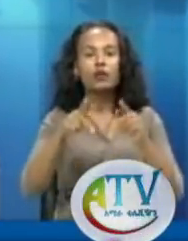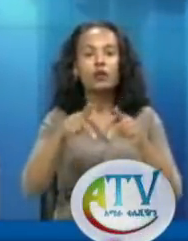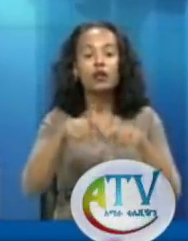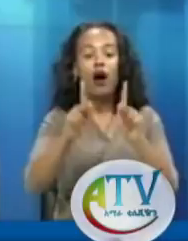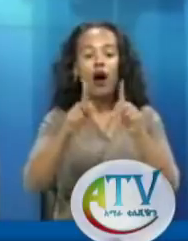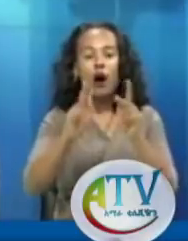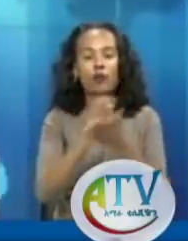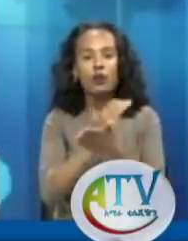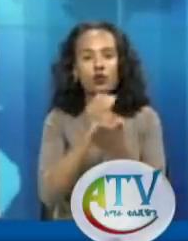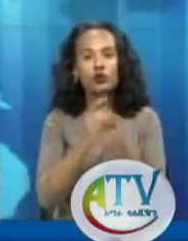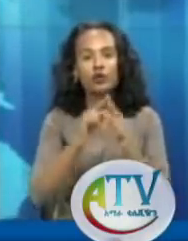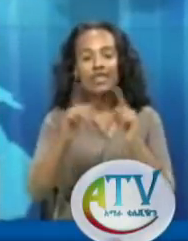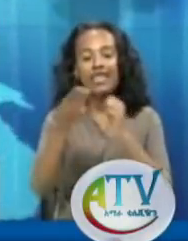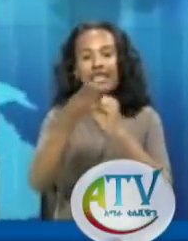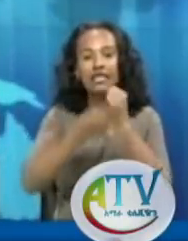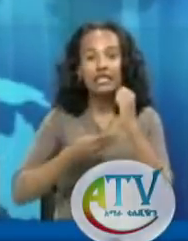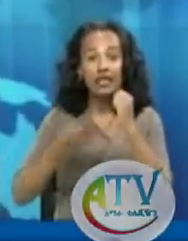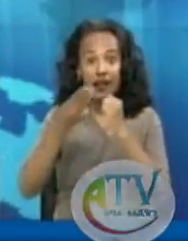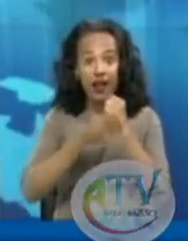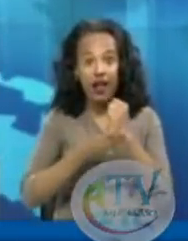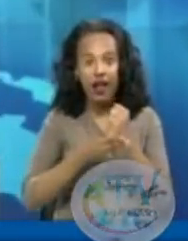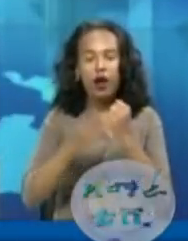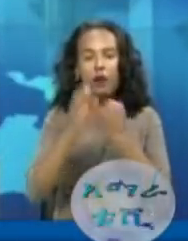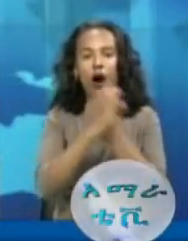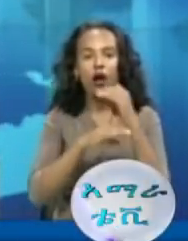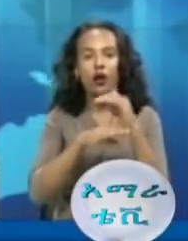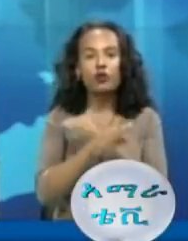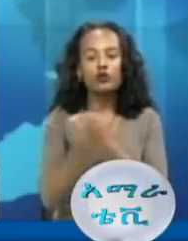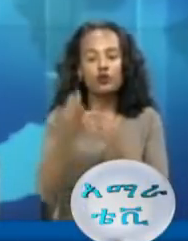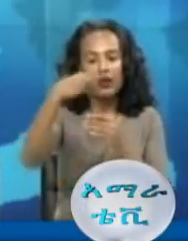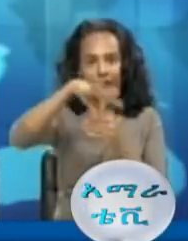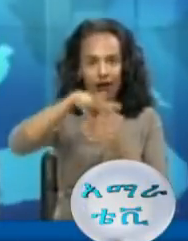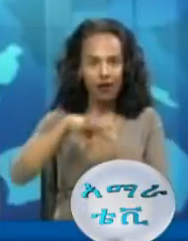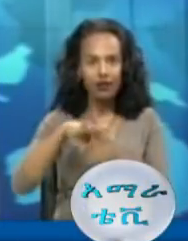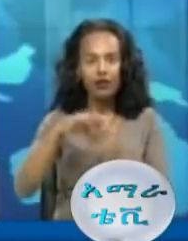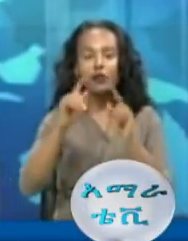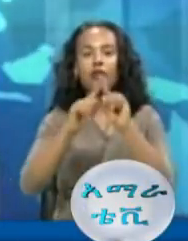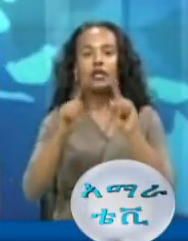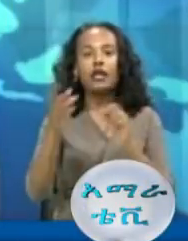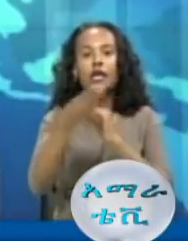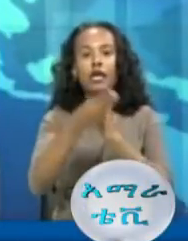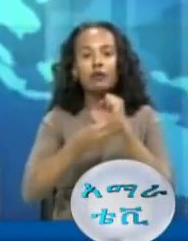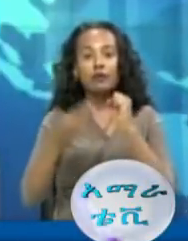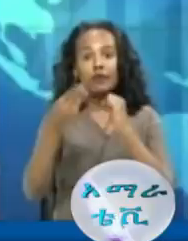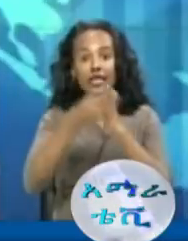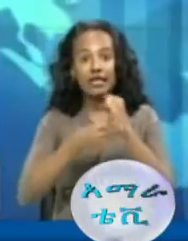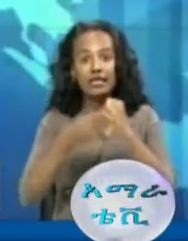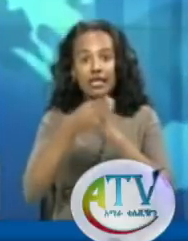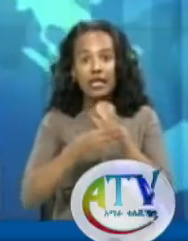በተለይም የስንዴ ምርትን በሀገር ውስጥ መተካት፣ በተለይም የስንዴ ምርት